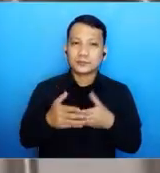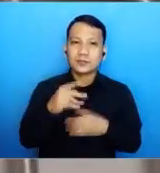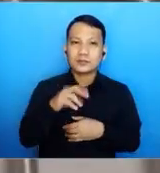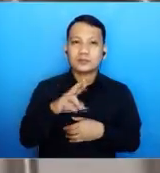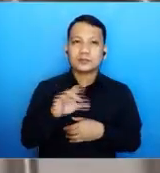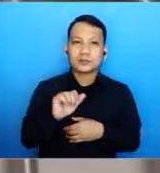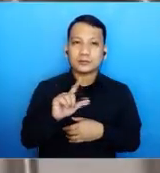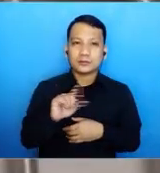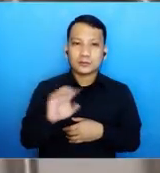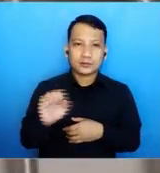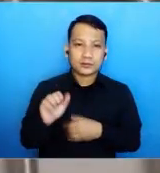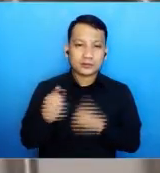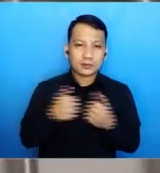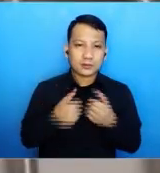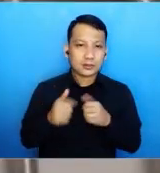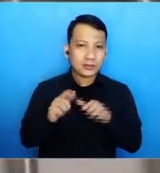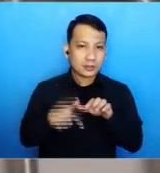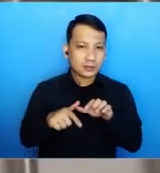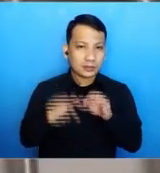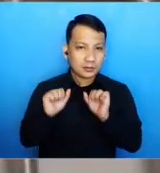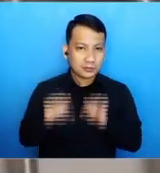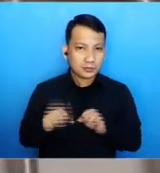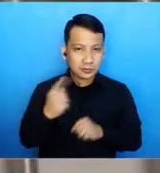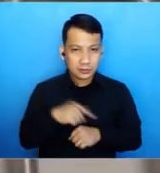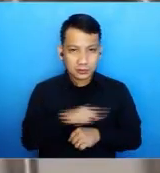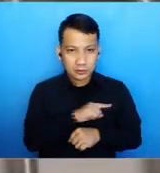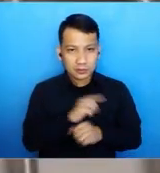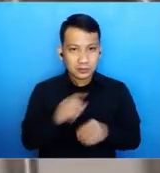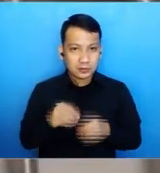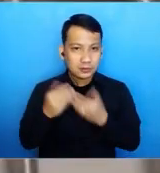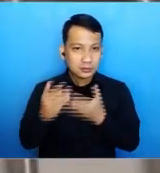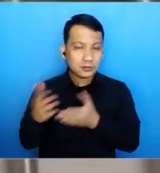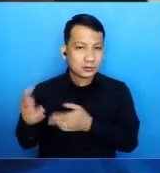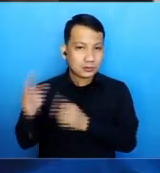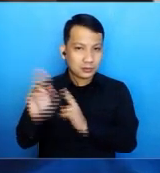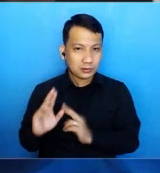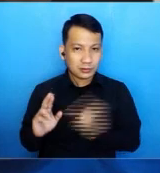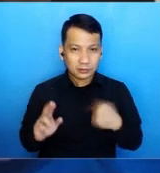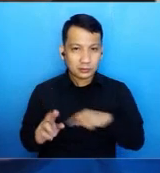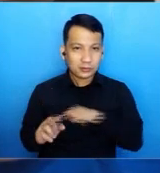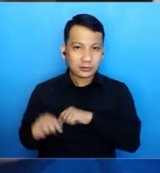may kapansanan na nakakapagbigay ng karangalan sa ating bansa.